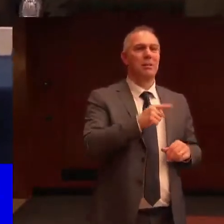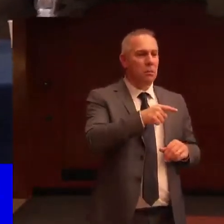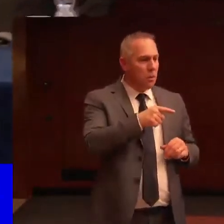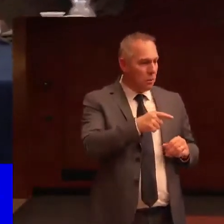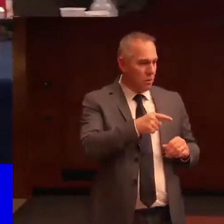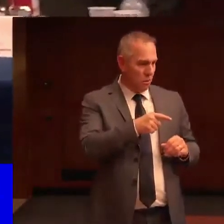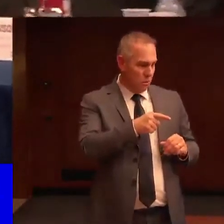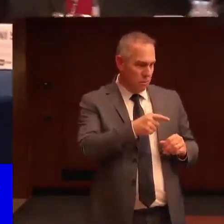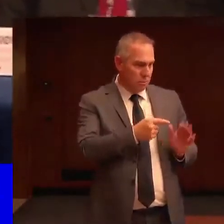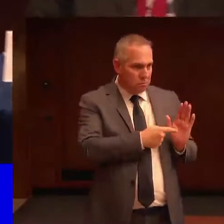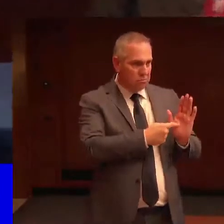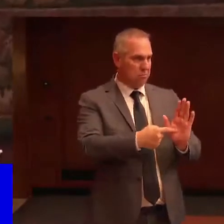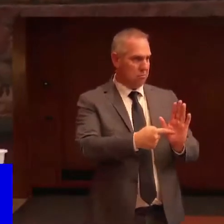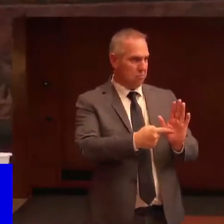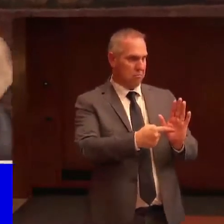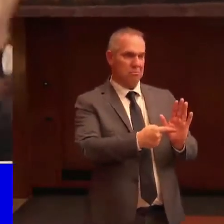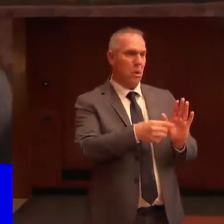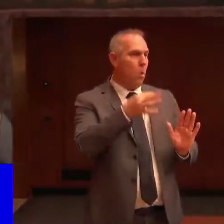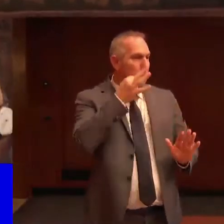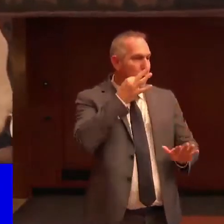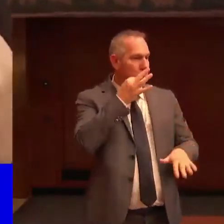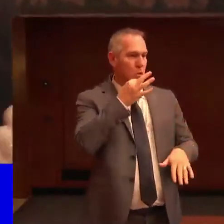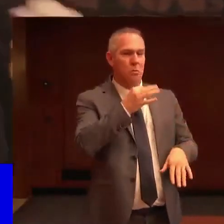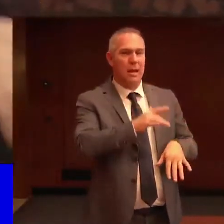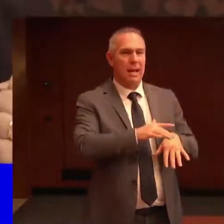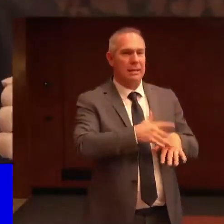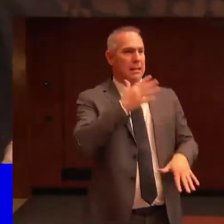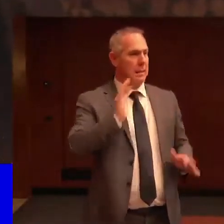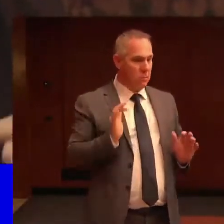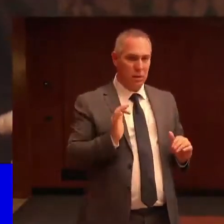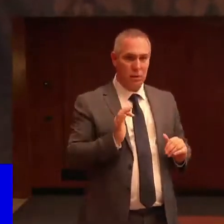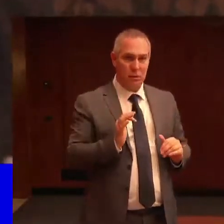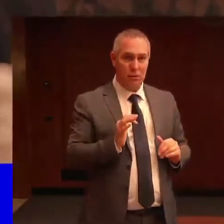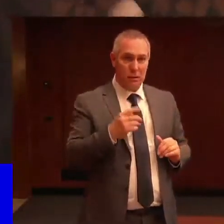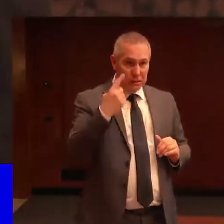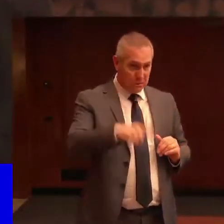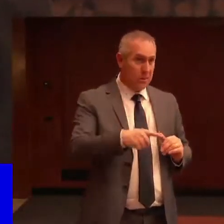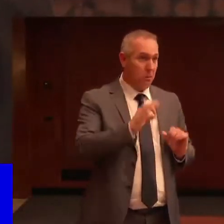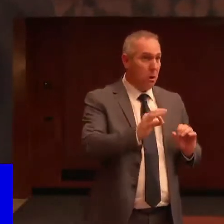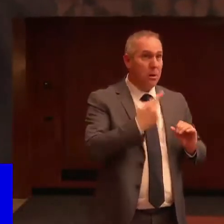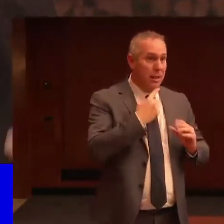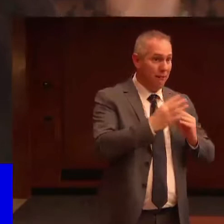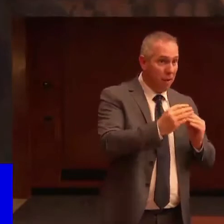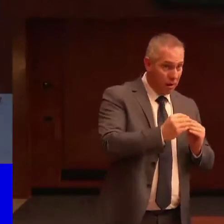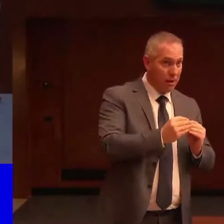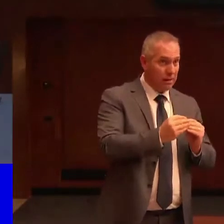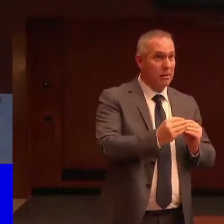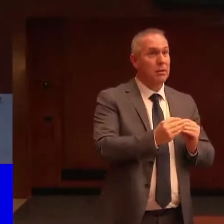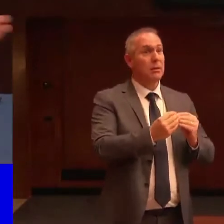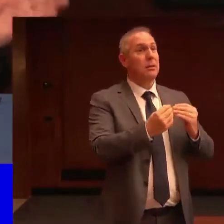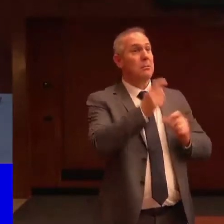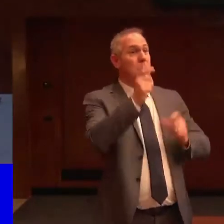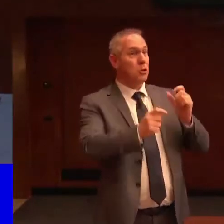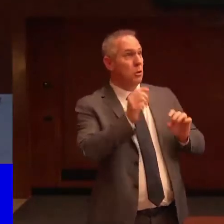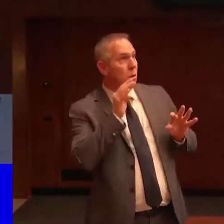profonda sensibilità umana. Questo dal punto di vista di chi lo fa, perché dal punto di vista di chi lo deve recepire è già stato